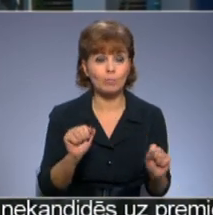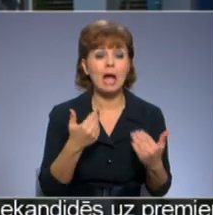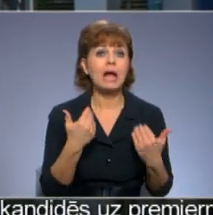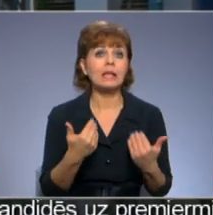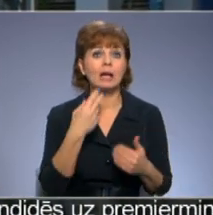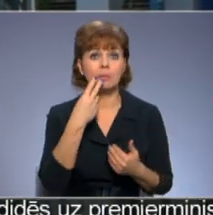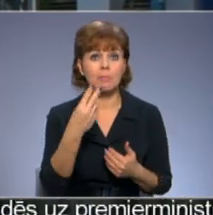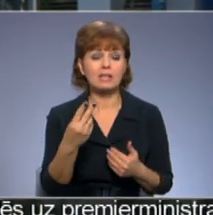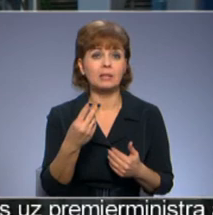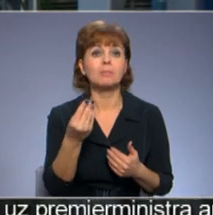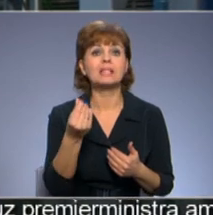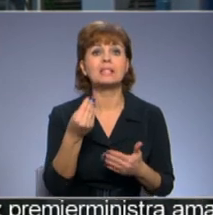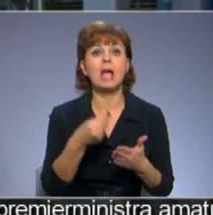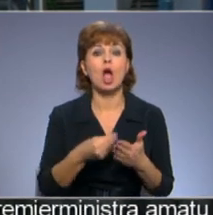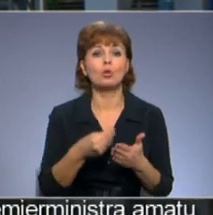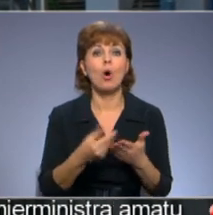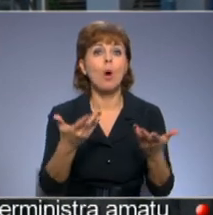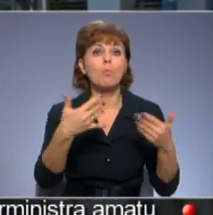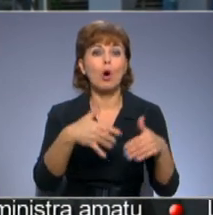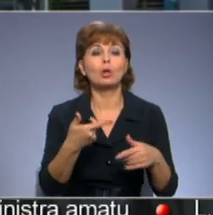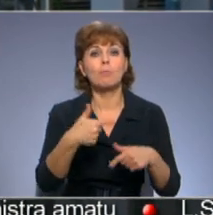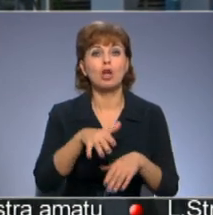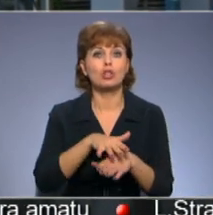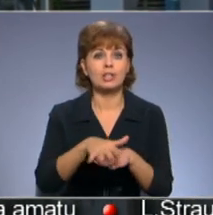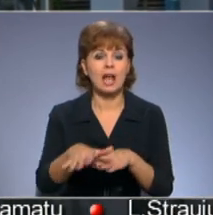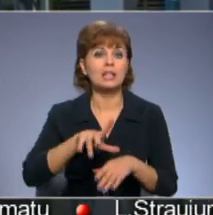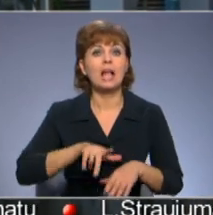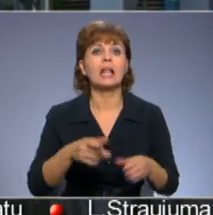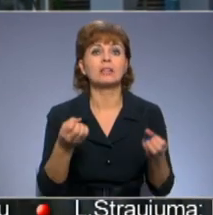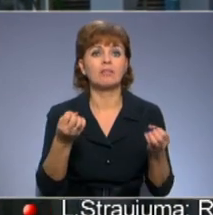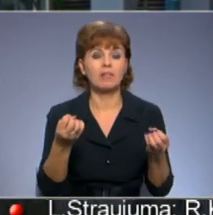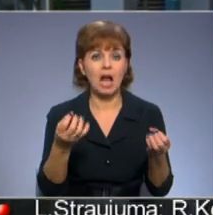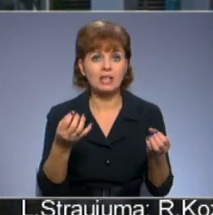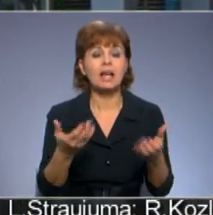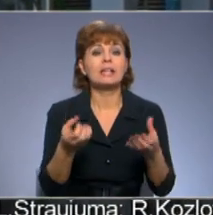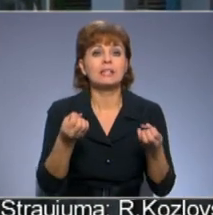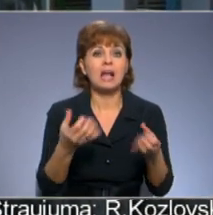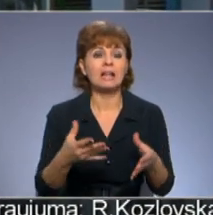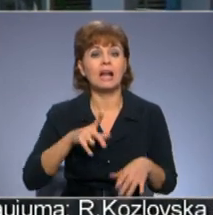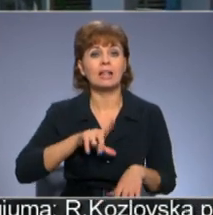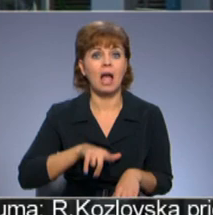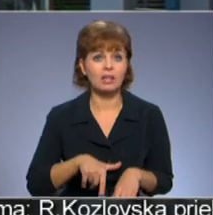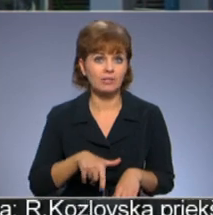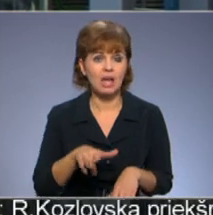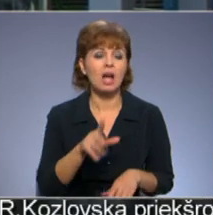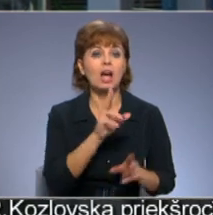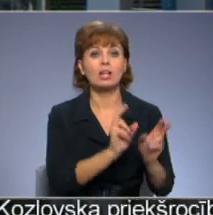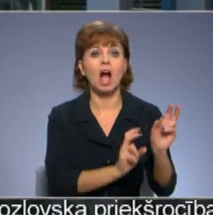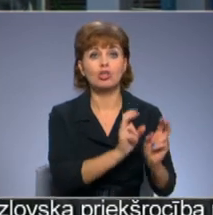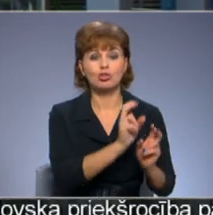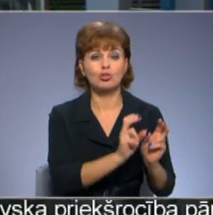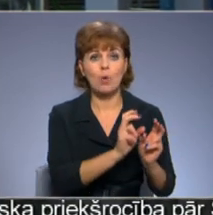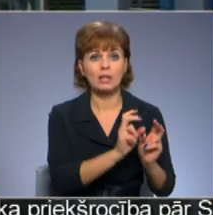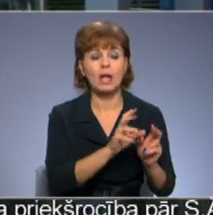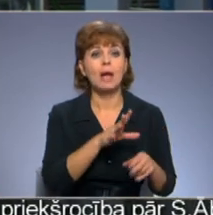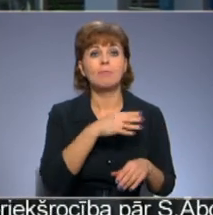paskatāmies to cenu politiku, ko pašreiz realizē Latvijas gāze, ir viennozīmīgi skaidrs, ka Latvijā ražotājs, tas ir